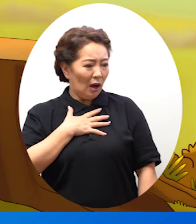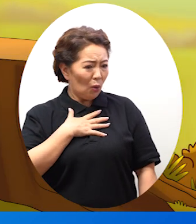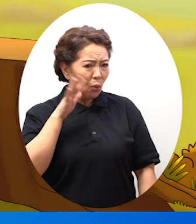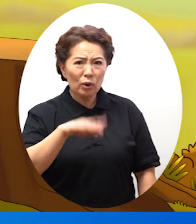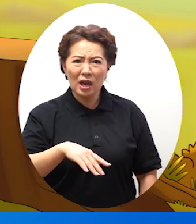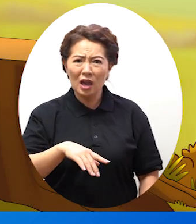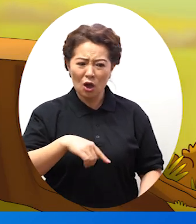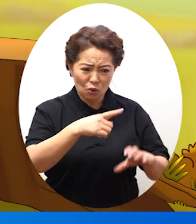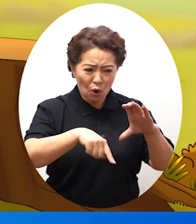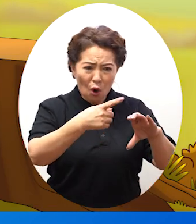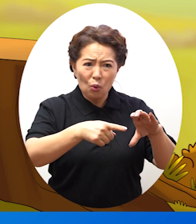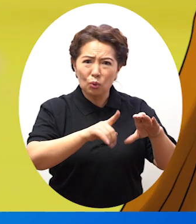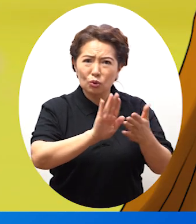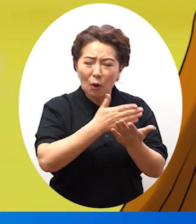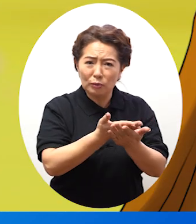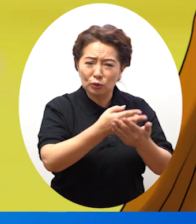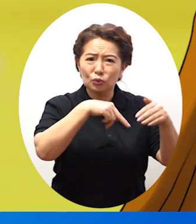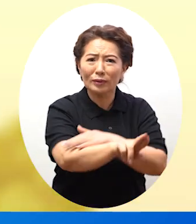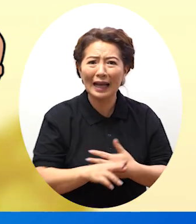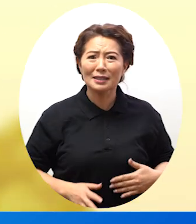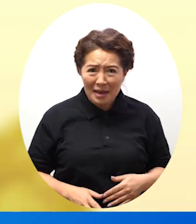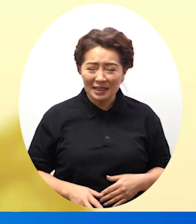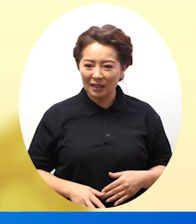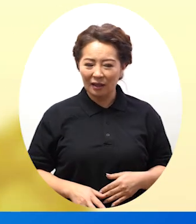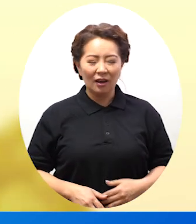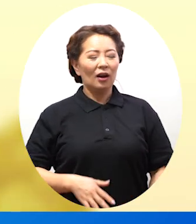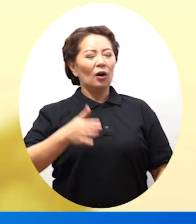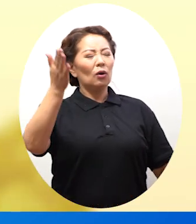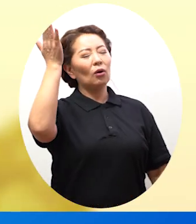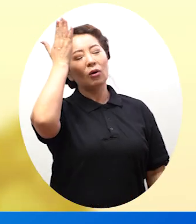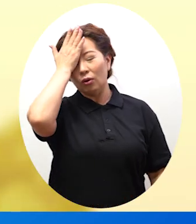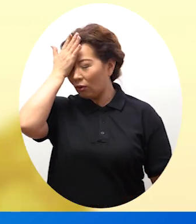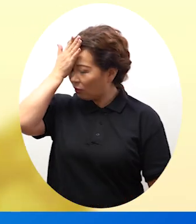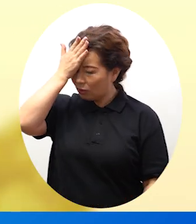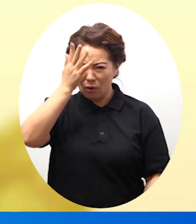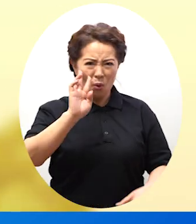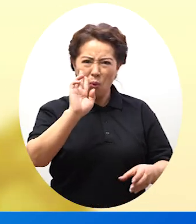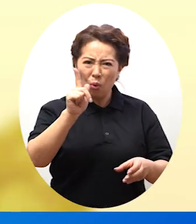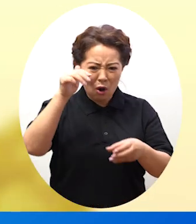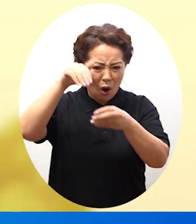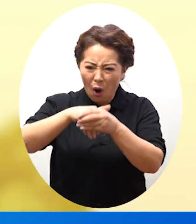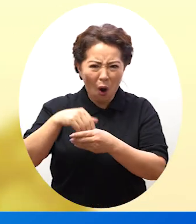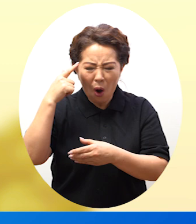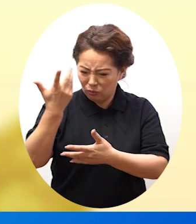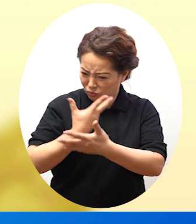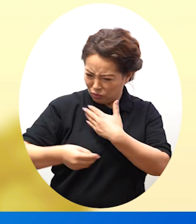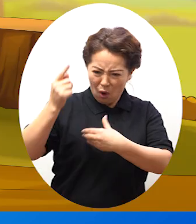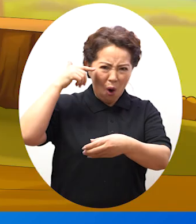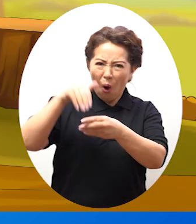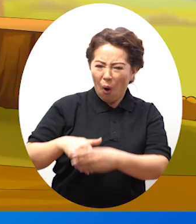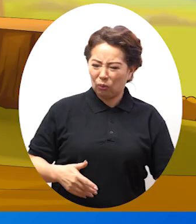Хүй, өнхрөөш явцсан байж тээ. Хүү Ямар сонин хүний үг ойлгодгүй юм бэ? Өөрийнх нь төлөө хэлээд